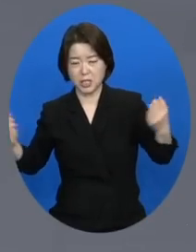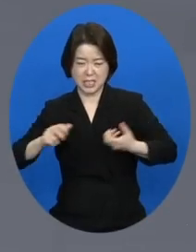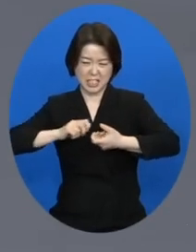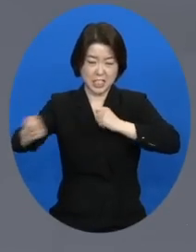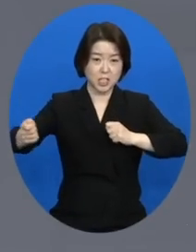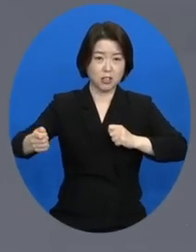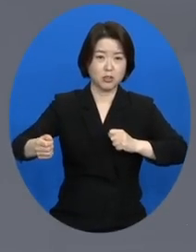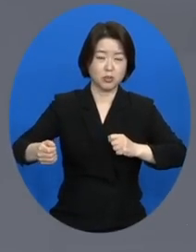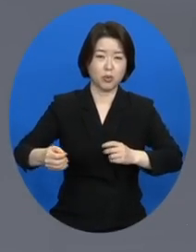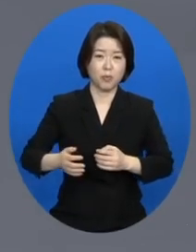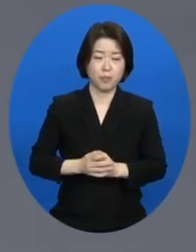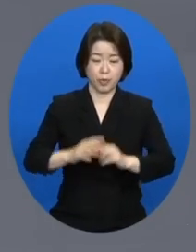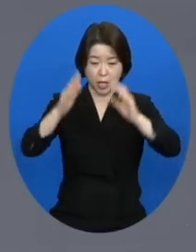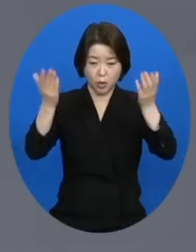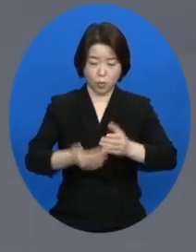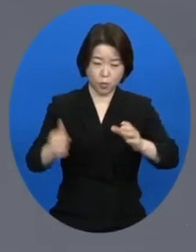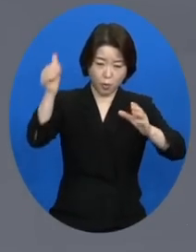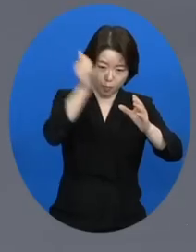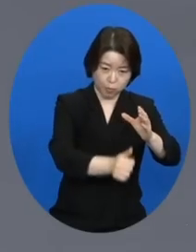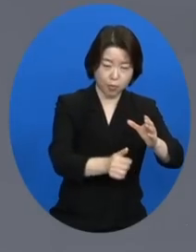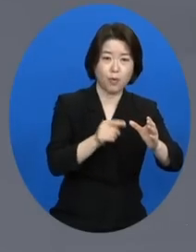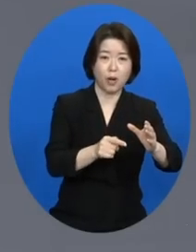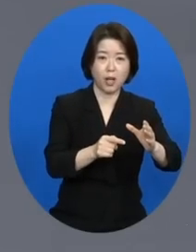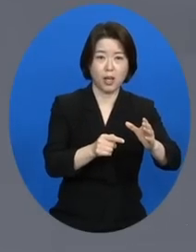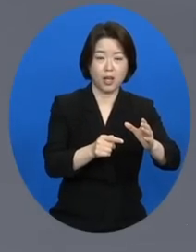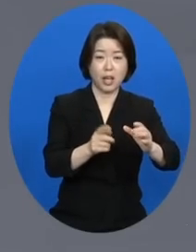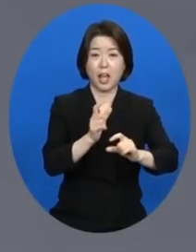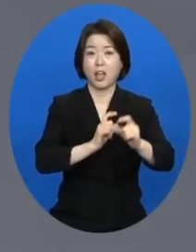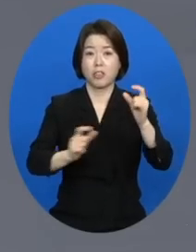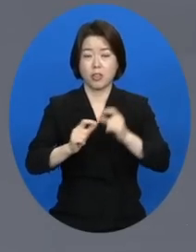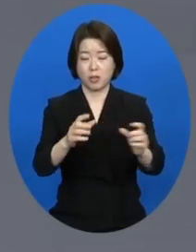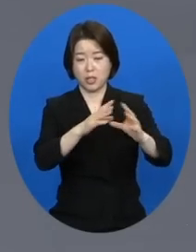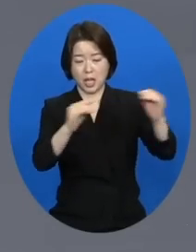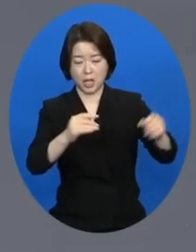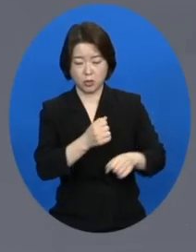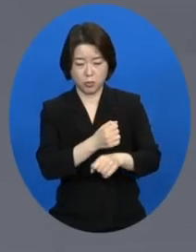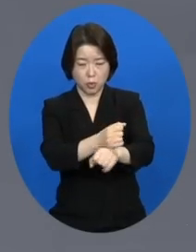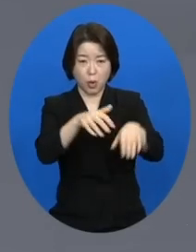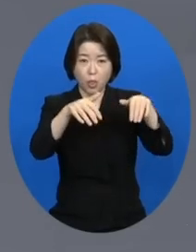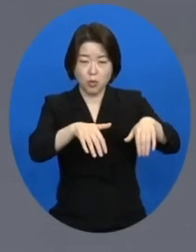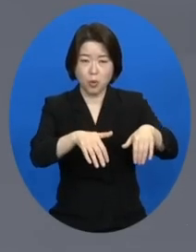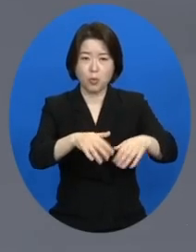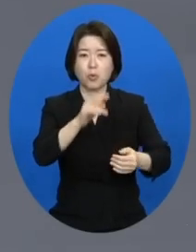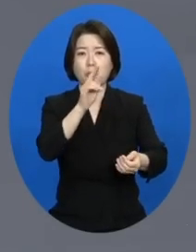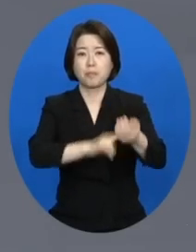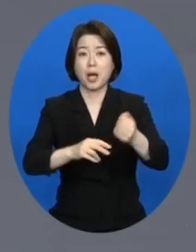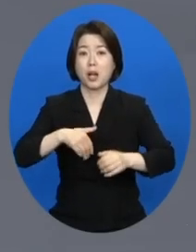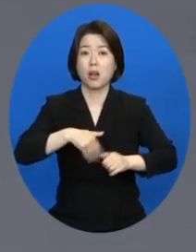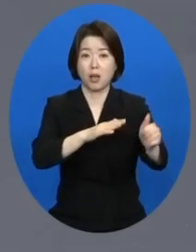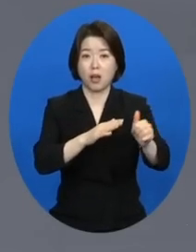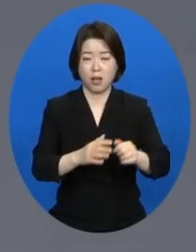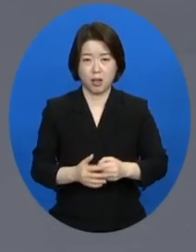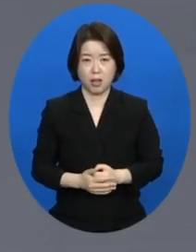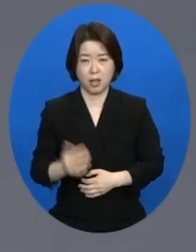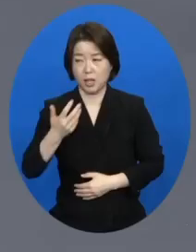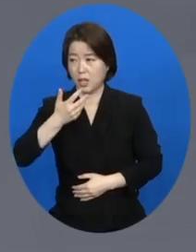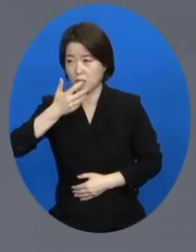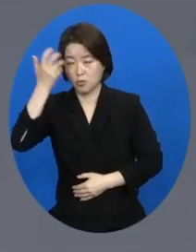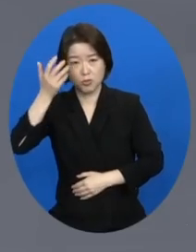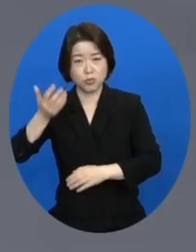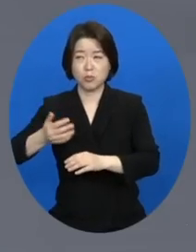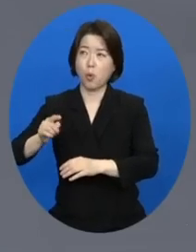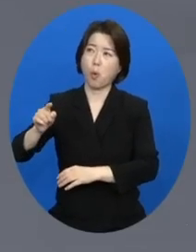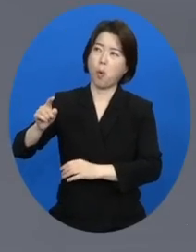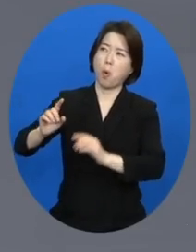찢겨지고 구덩이로 던져졌고 심지어 애굽의 노예로 팔려갑니다. 그러니까 꿈, 이상은